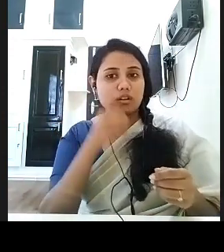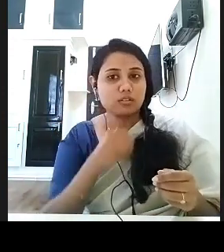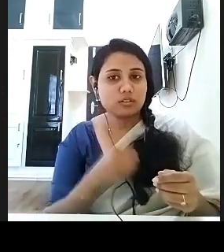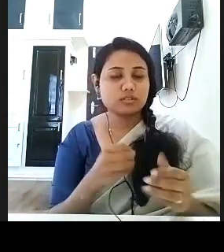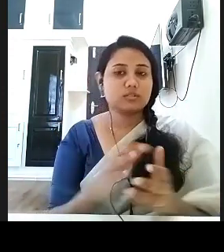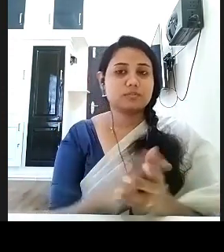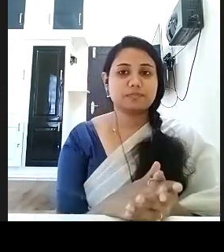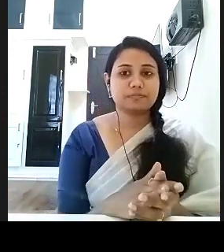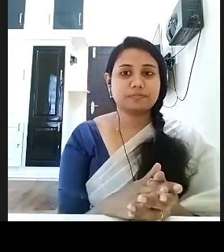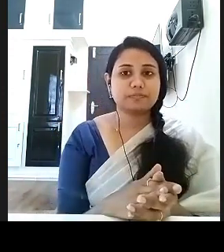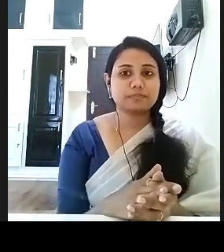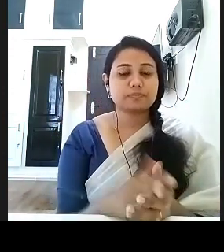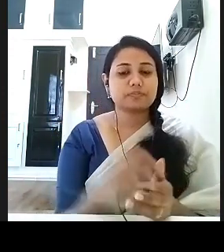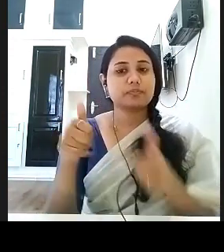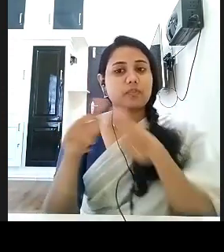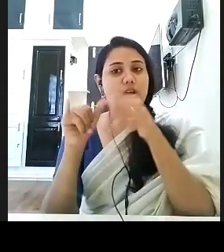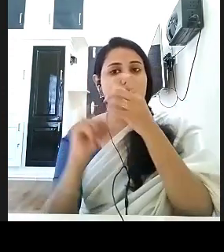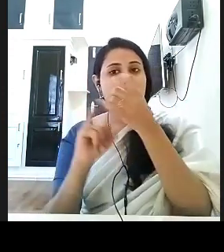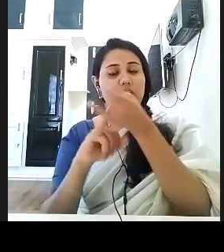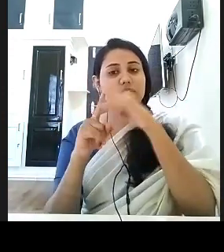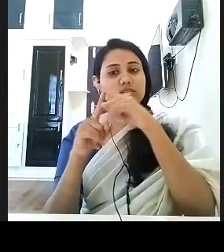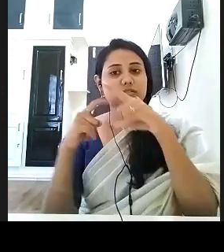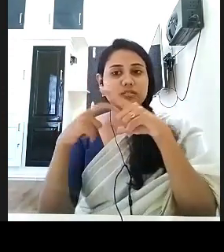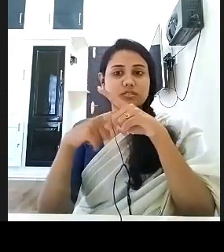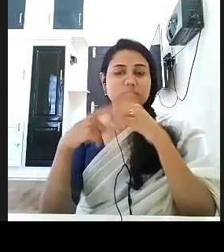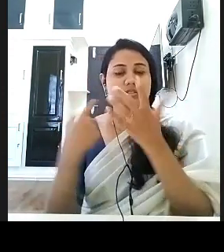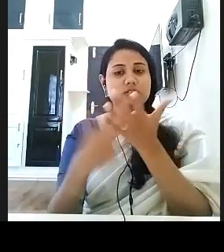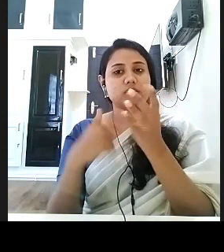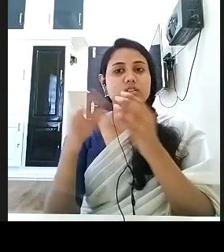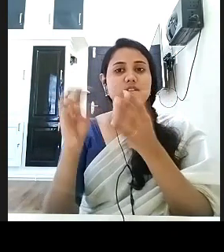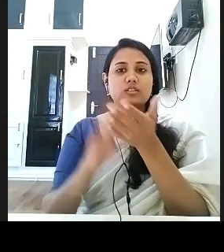ഞാനവിടെ അസ്റ്റർ മിംസിലായിരുന്നു കാണിച്ചിരുന്നത്. ചെറുതില്